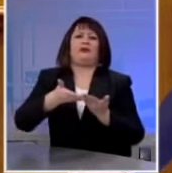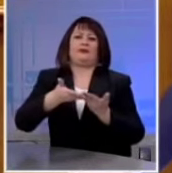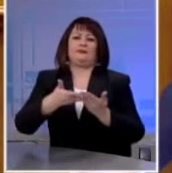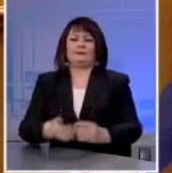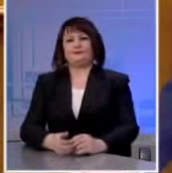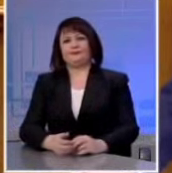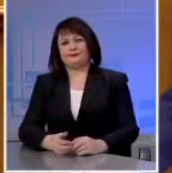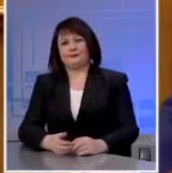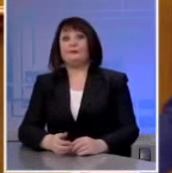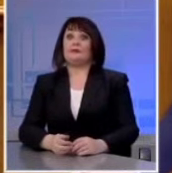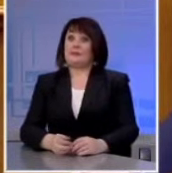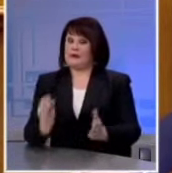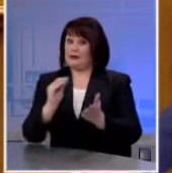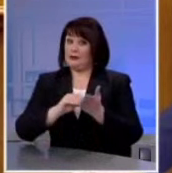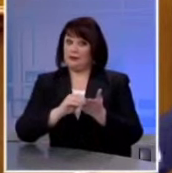Αλλά ταυτόχρονα